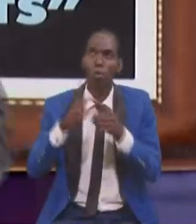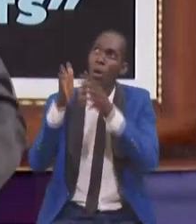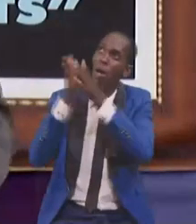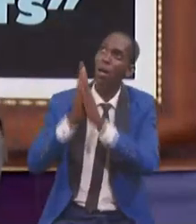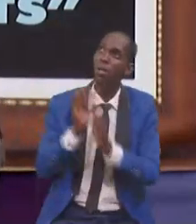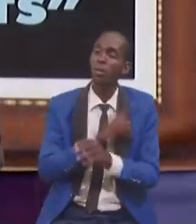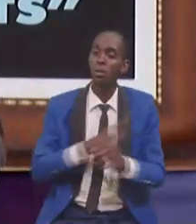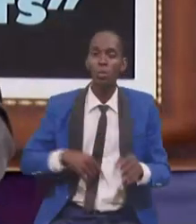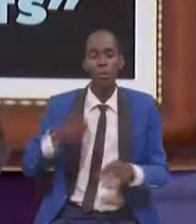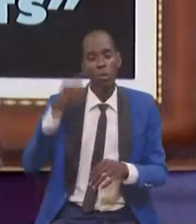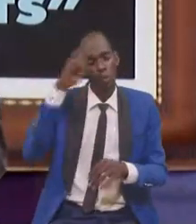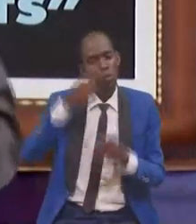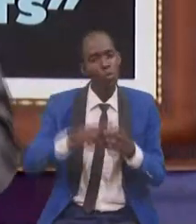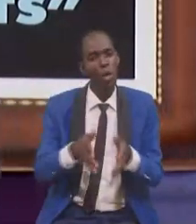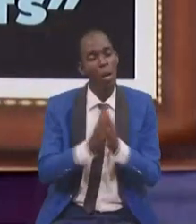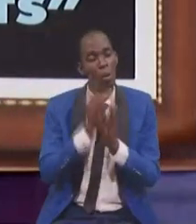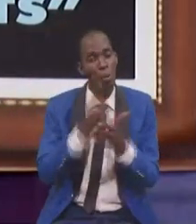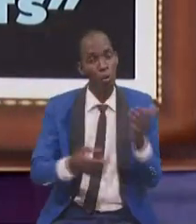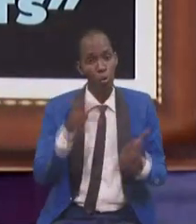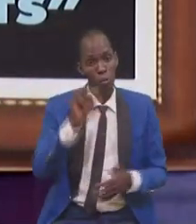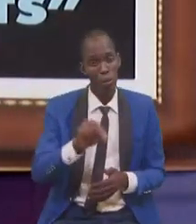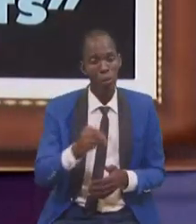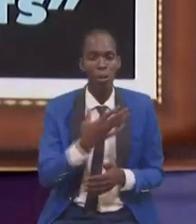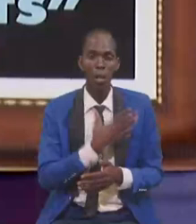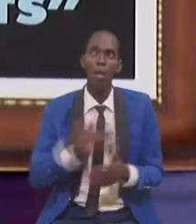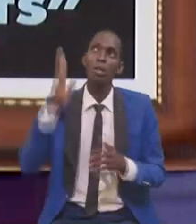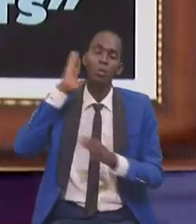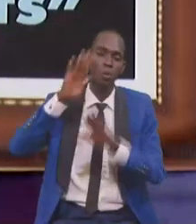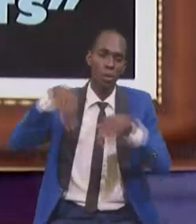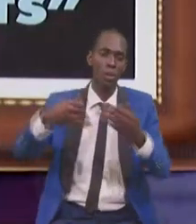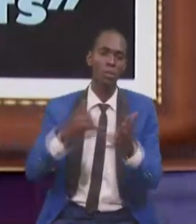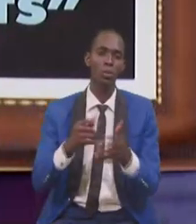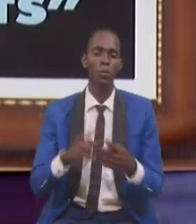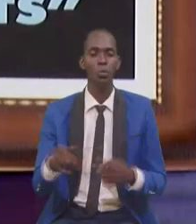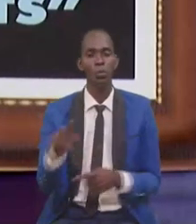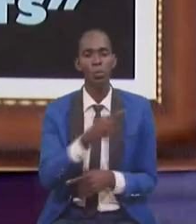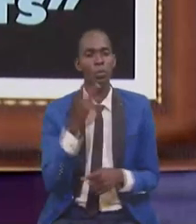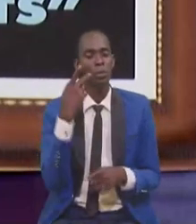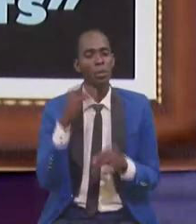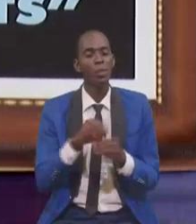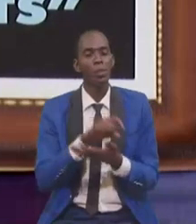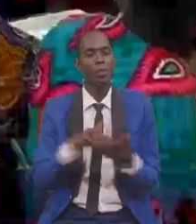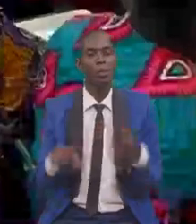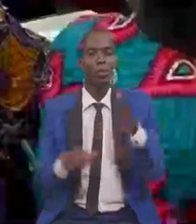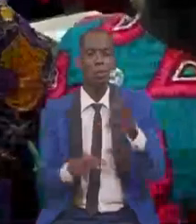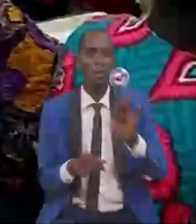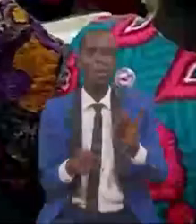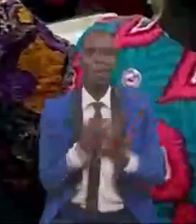Seigneur. La sagesse pour demander ce dont vous avez besoin. Et cela vous sera donné. Voilà le verset